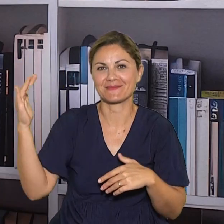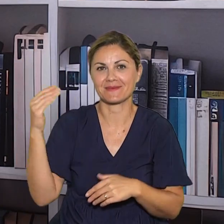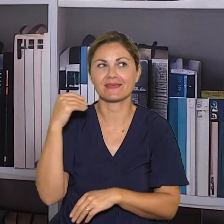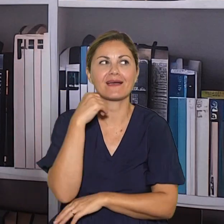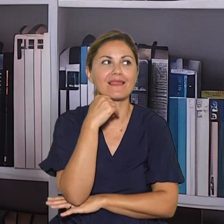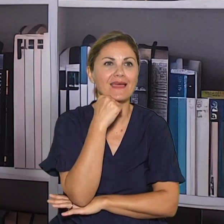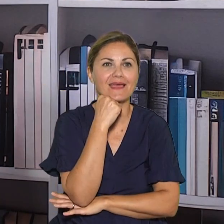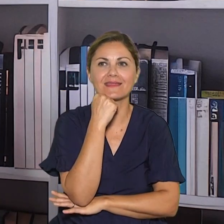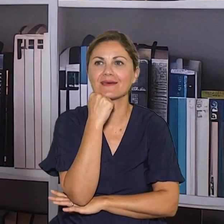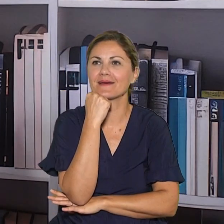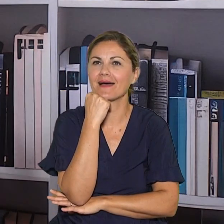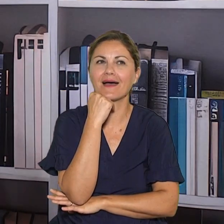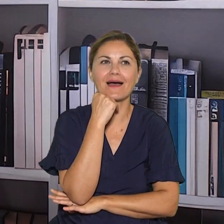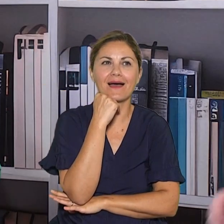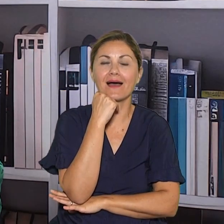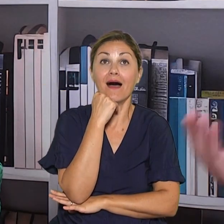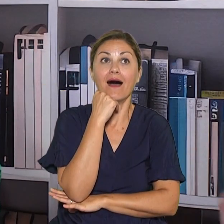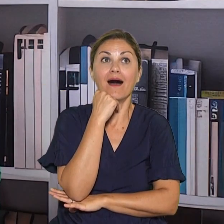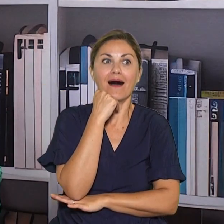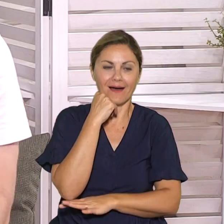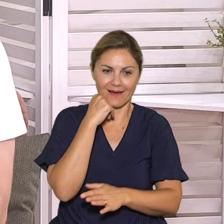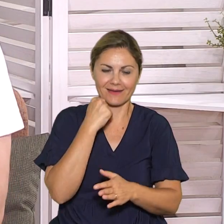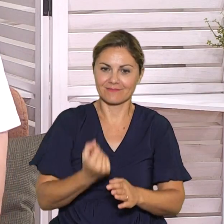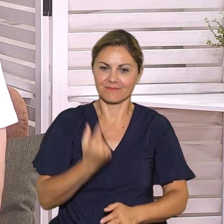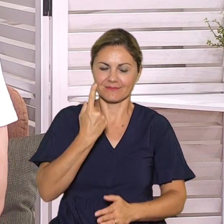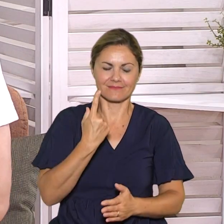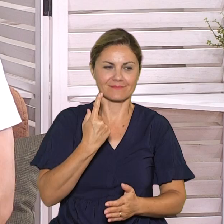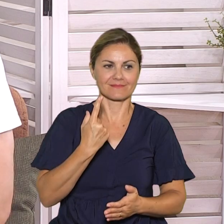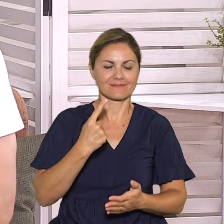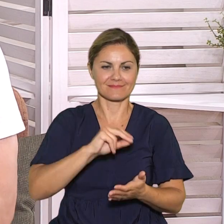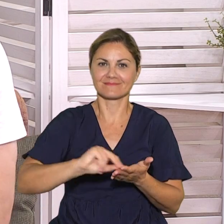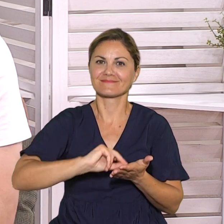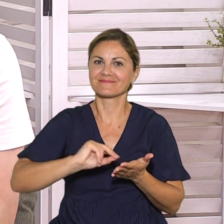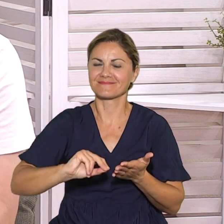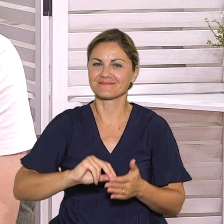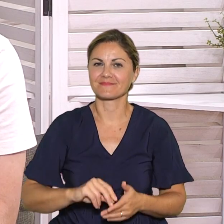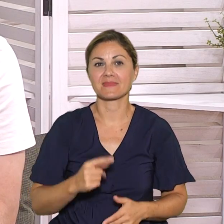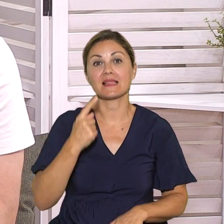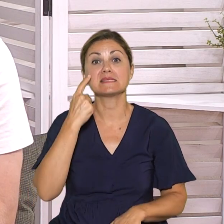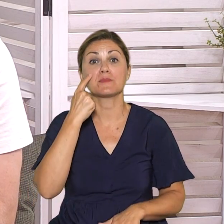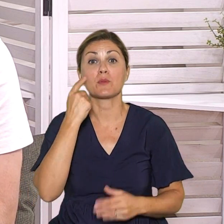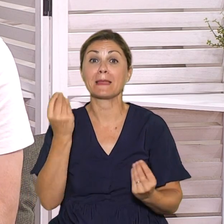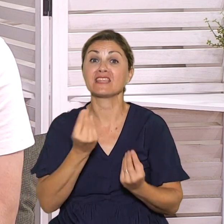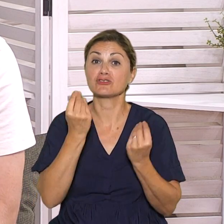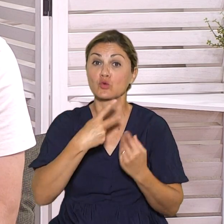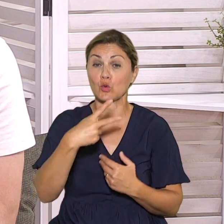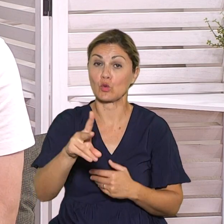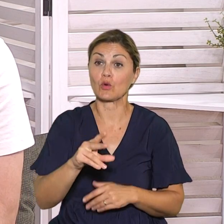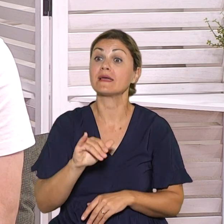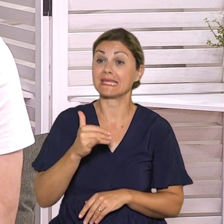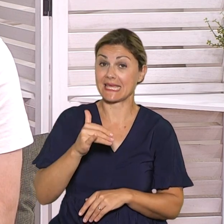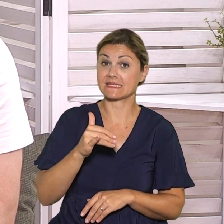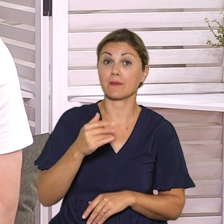sam osoba od mašte. Da. Jeste li si ikad okušali u nekoj drugoj umjetnosti? Ja sam u slikarstvu, slikam.